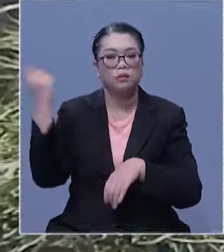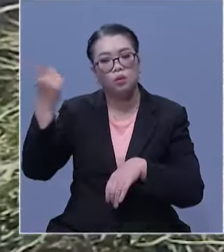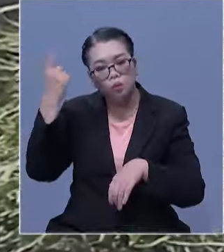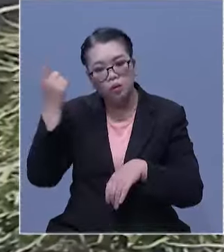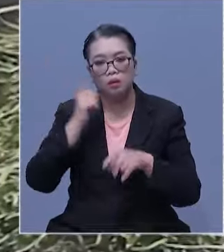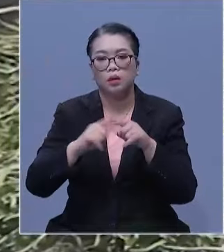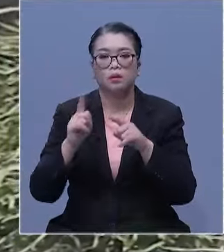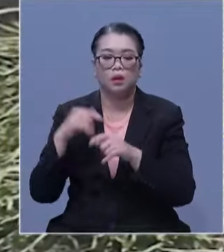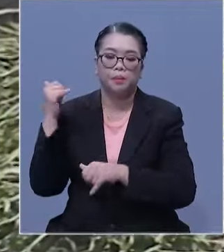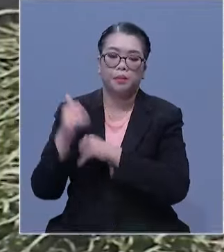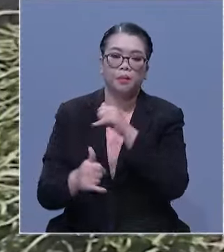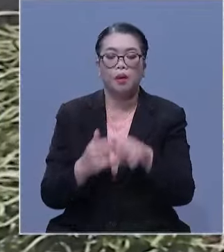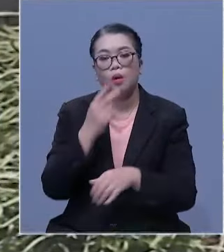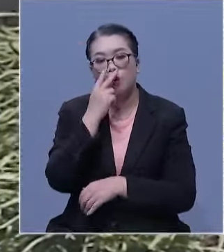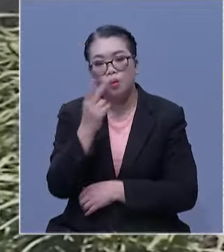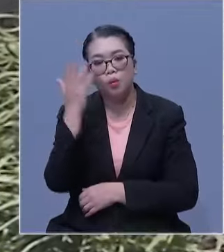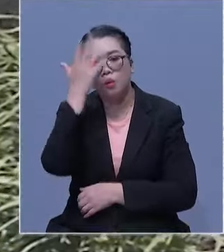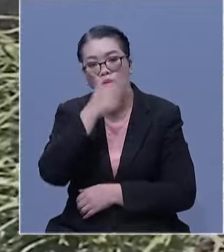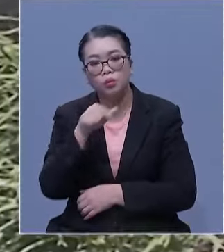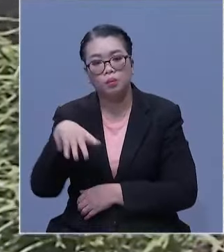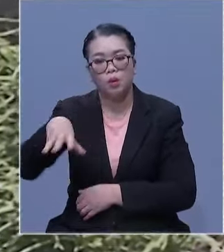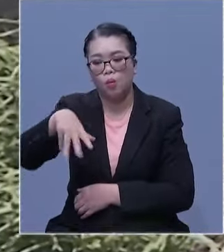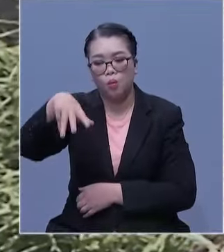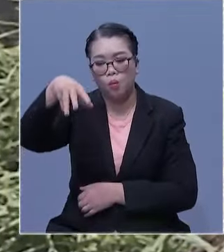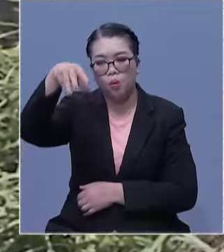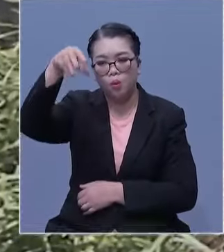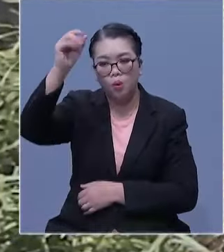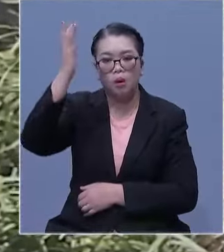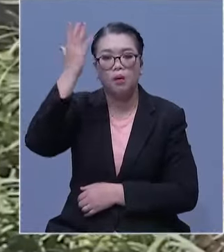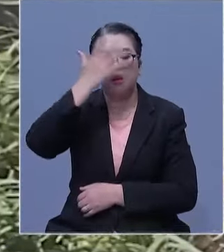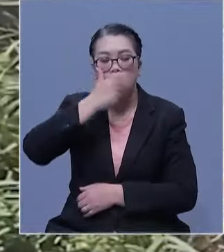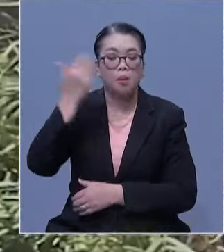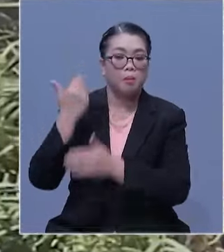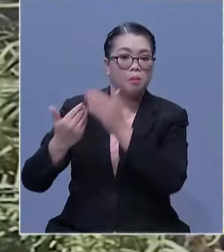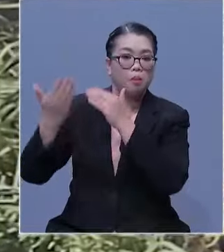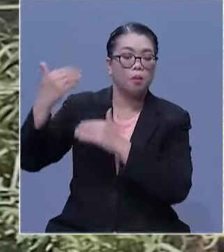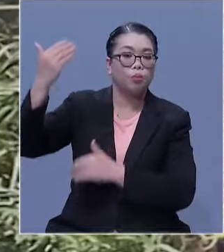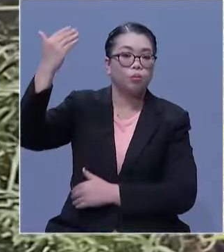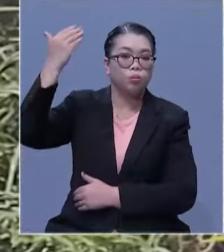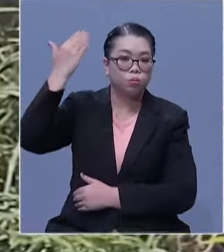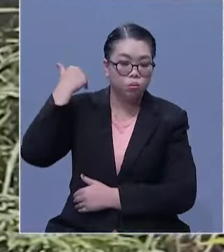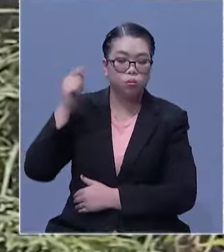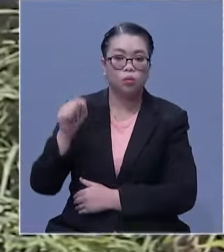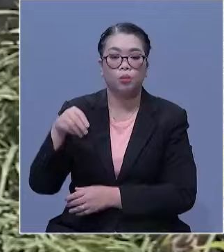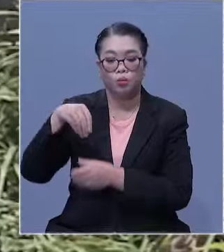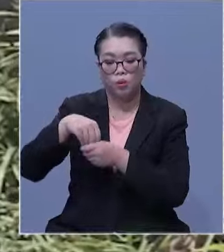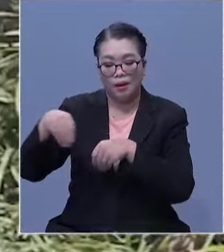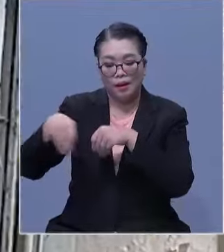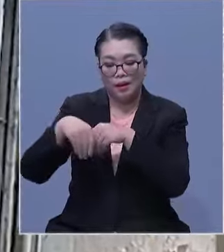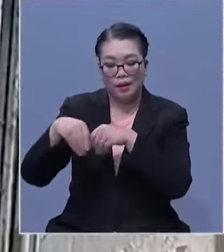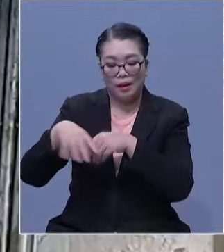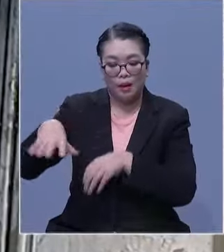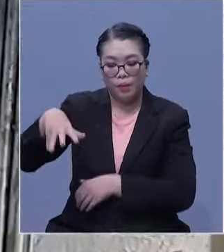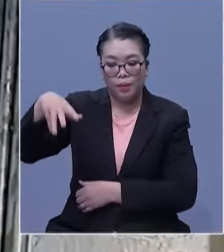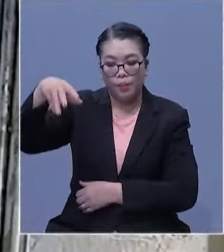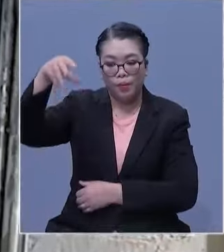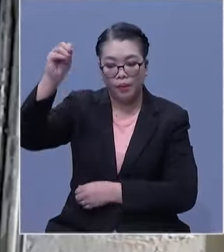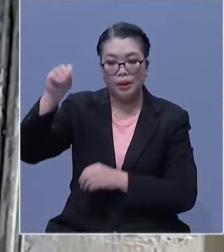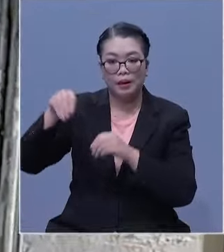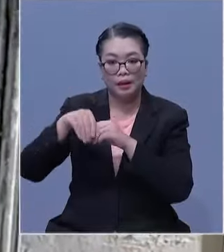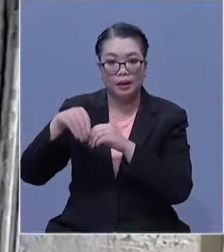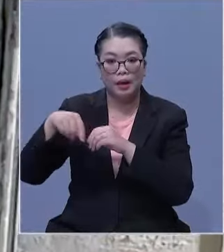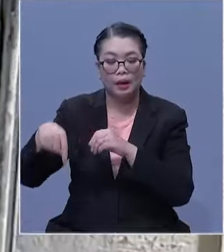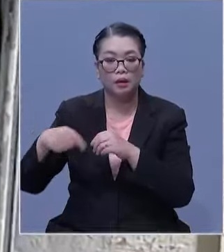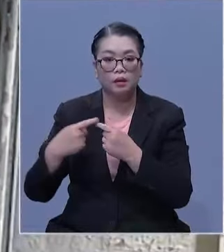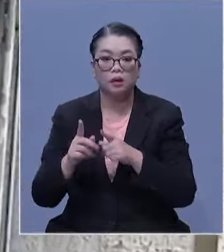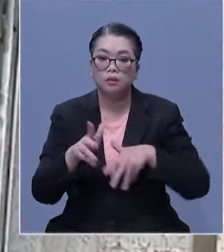วเดินทางมาชมความสวยงามเพราว่เป็เจธีโบราณที่ผ่านมาค่ะแม้จะอยู่ใล่กับเจธีองค์นี้แต่ว